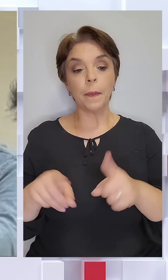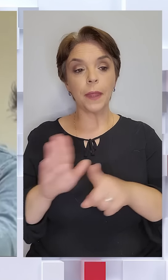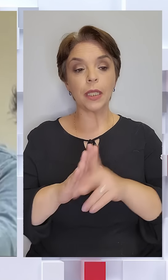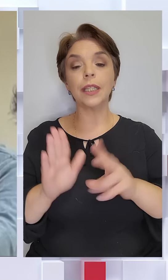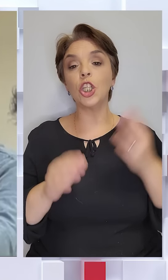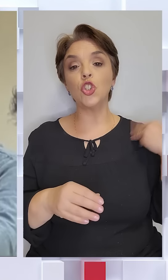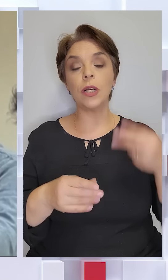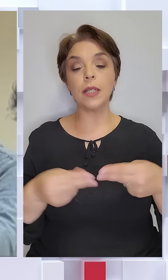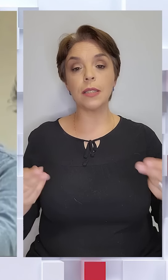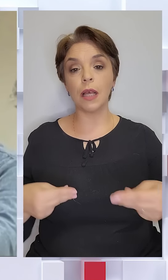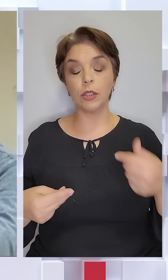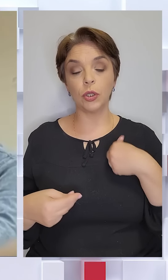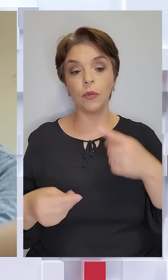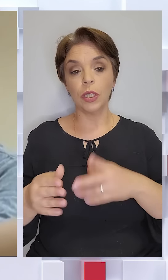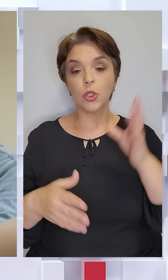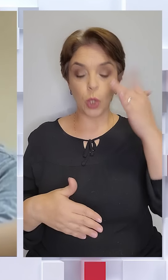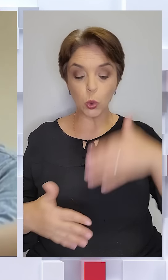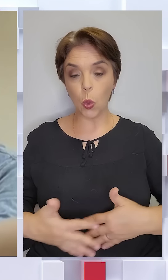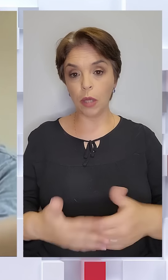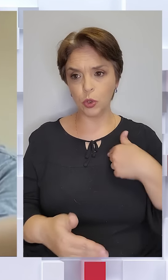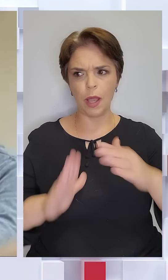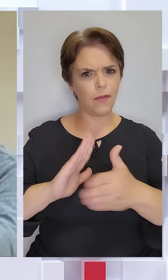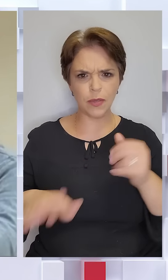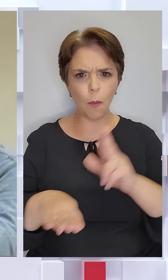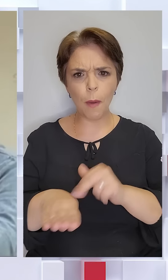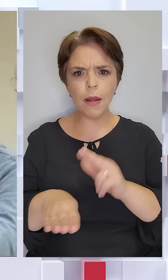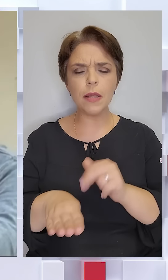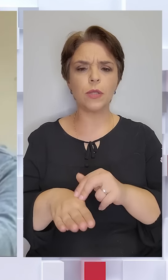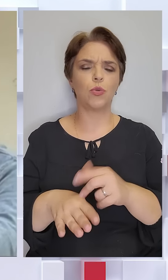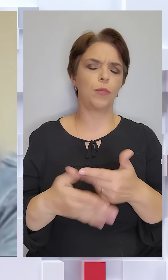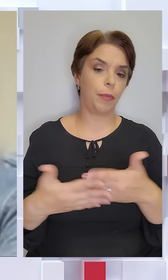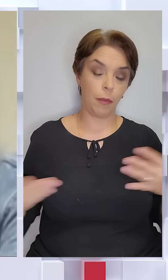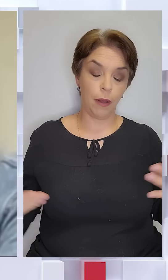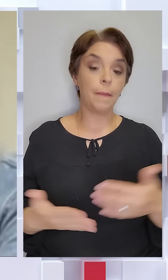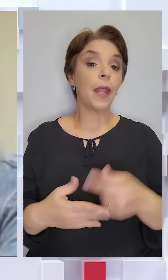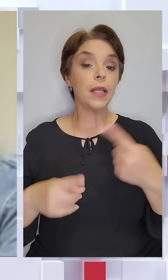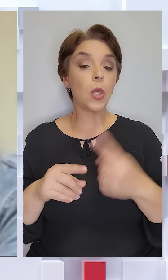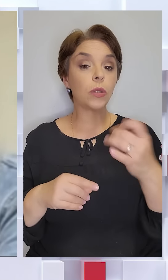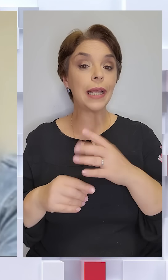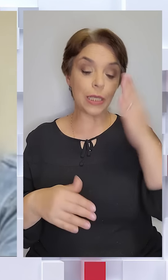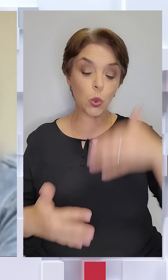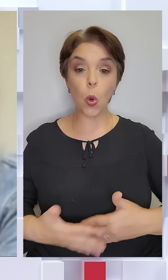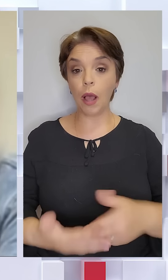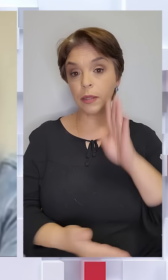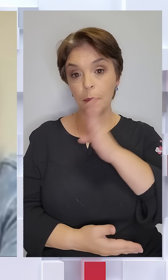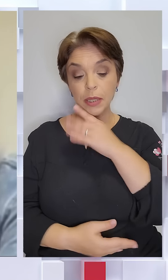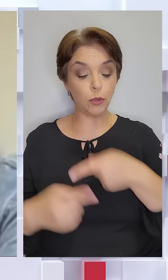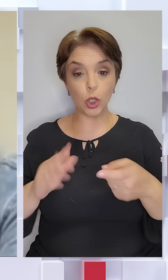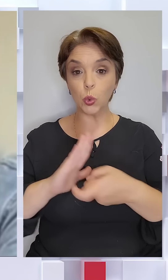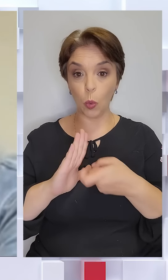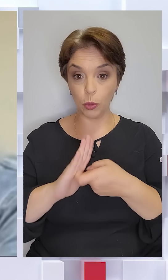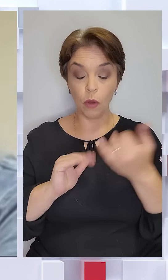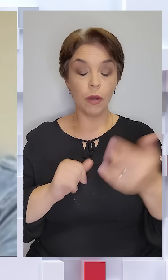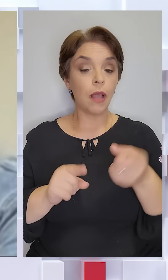начальниці ЗАГСу, що я сурогатна мати. Вона почала кричати, що вона визвала поліцію, це продаж дітей. Це одна із сурогатних матерів під час